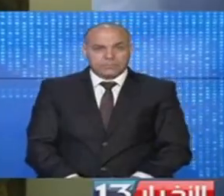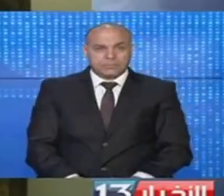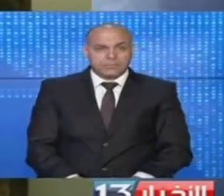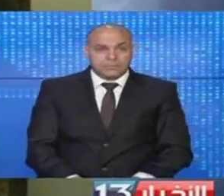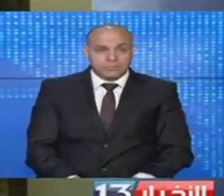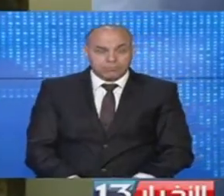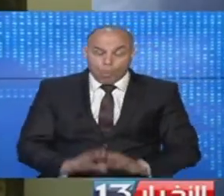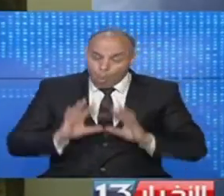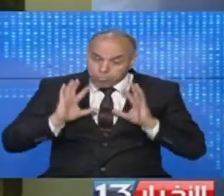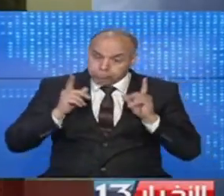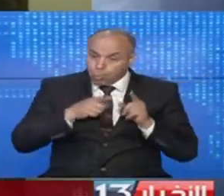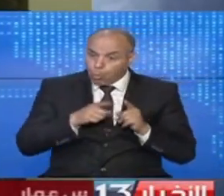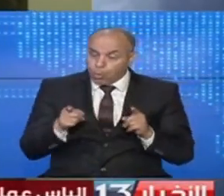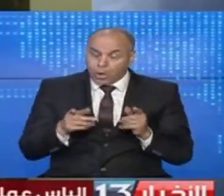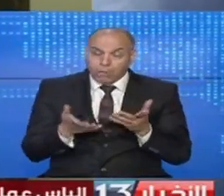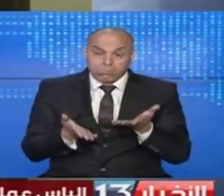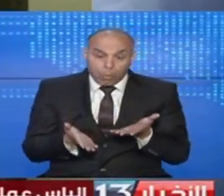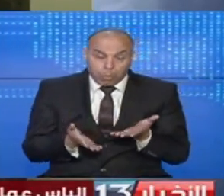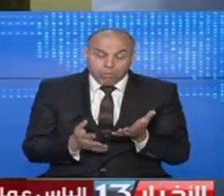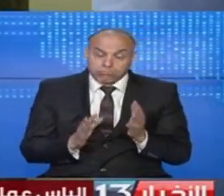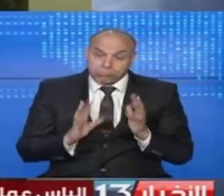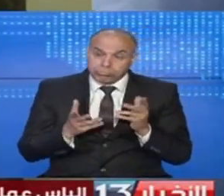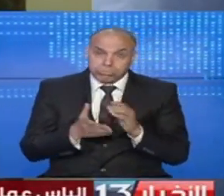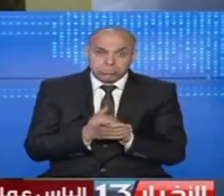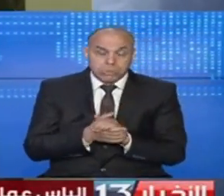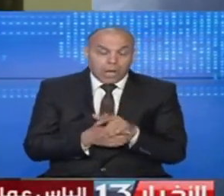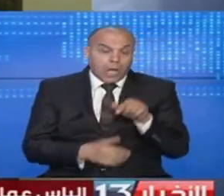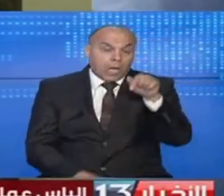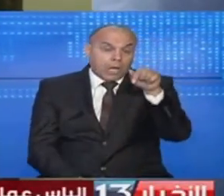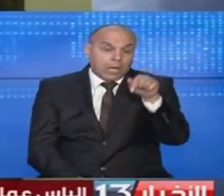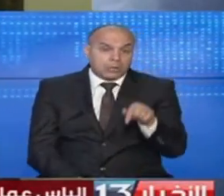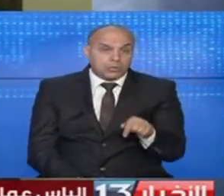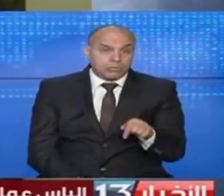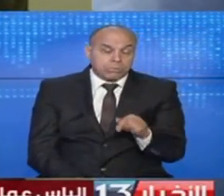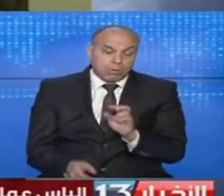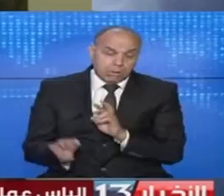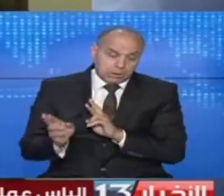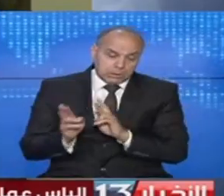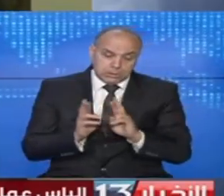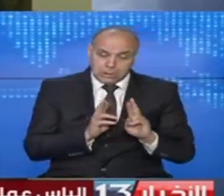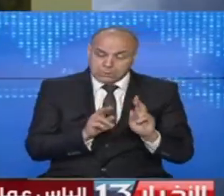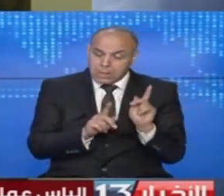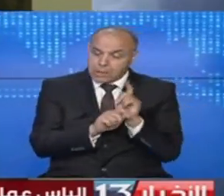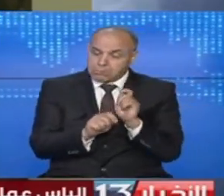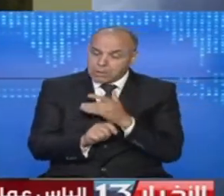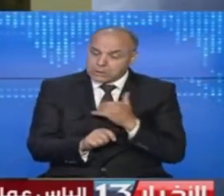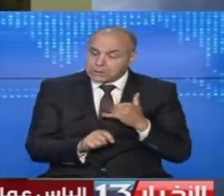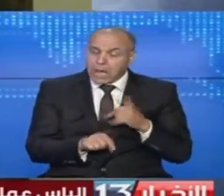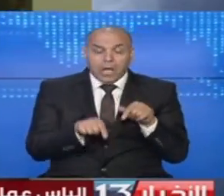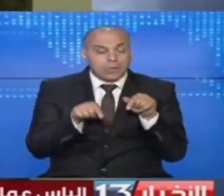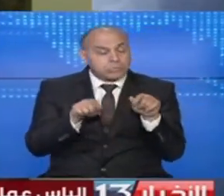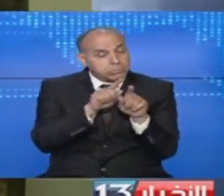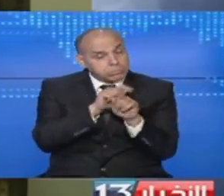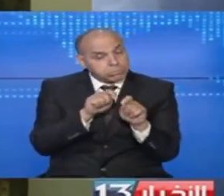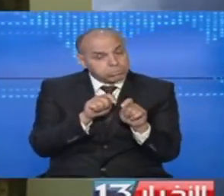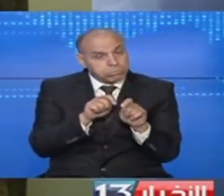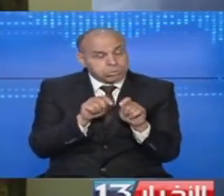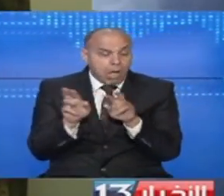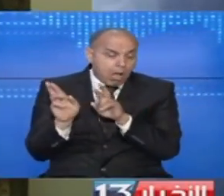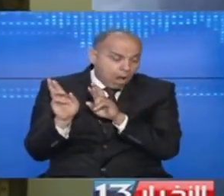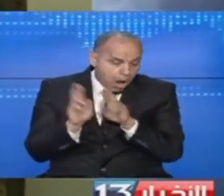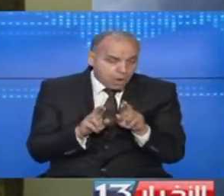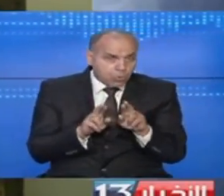نقولوا في صيحة فزع أو النجم نقولوا هكا، وأنه يلزمنا نزيد ونرجع للاحترام بروتوكولات الصحية، يلزمنا نزيد